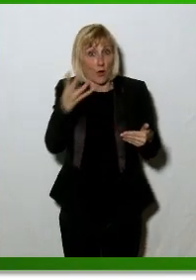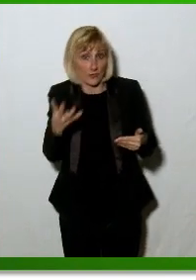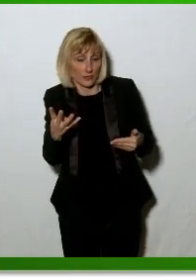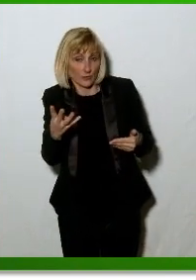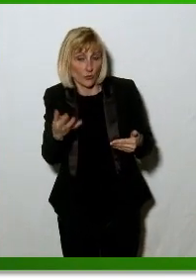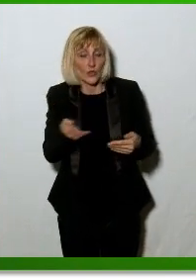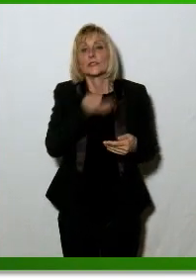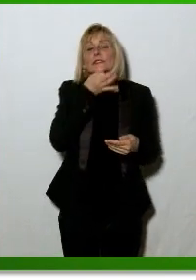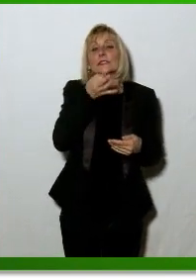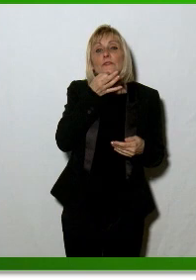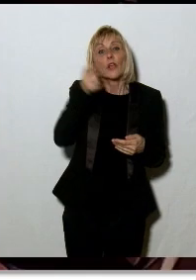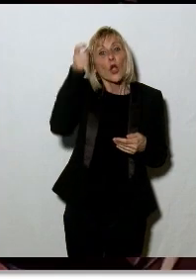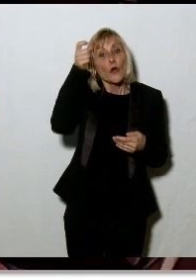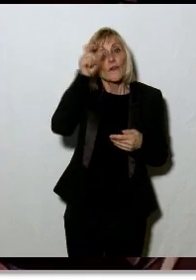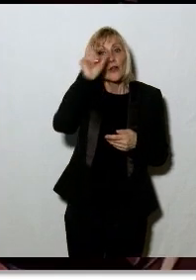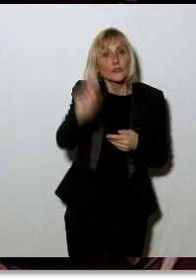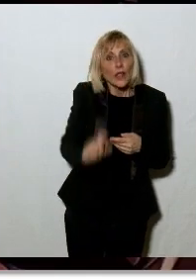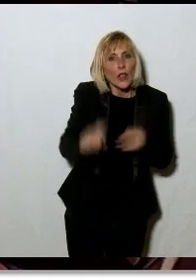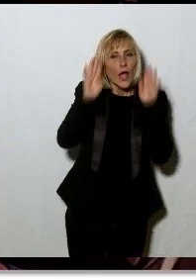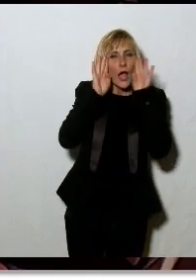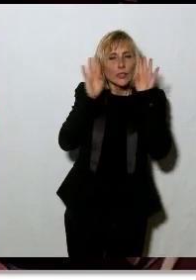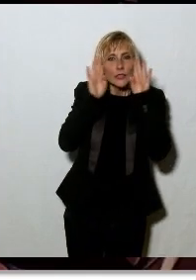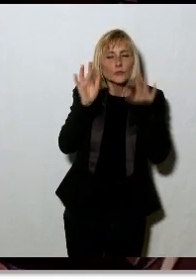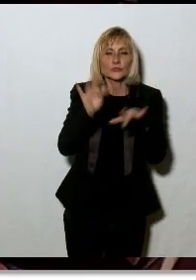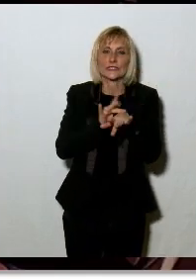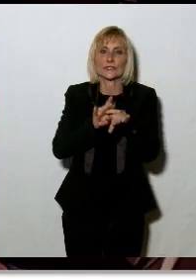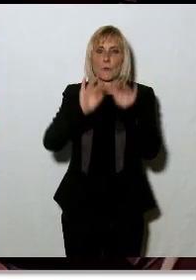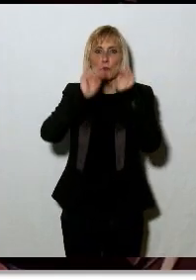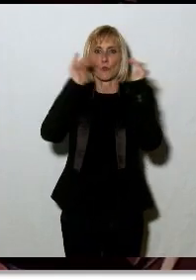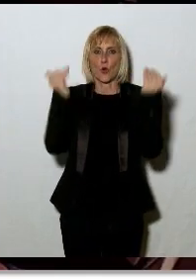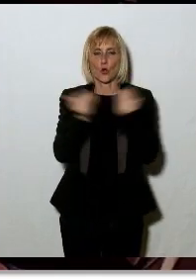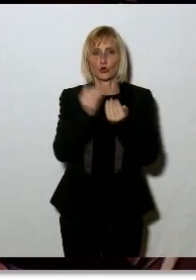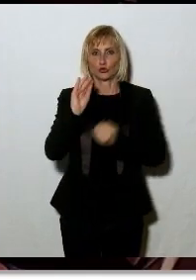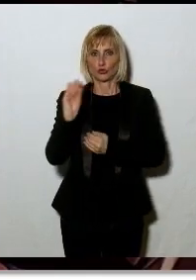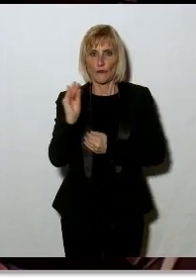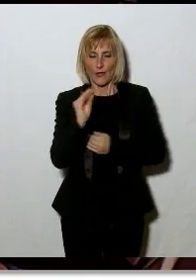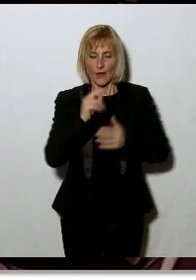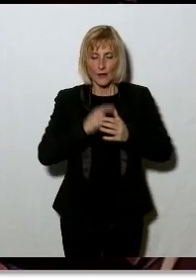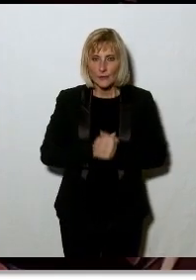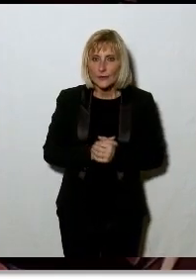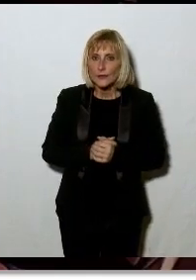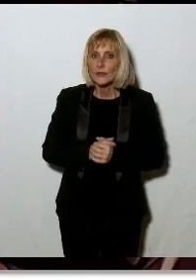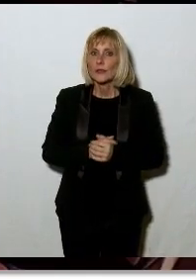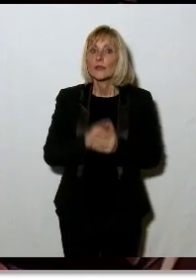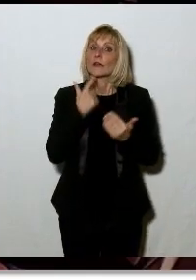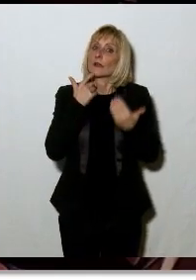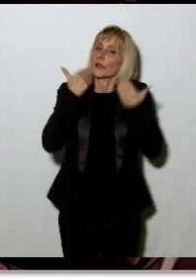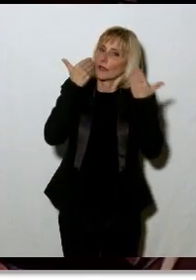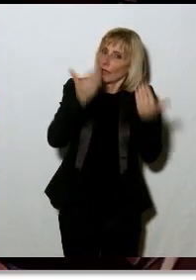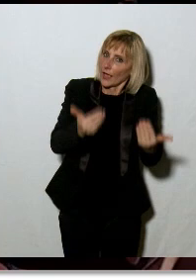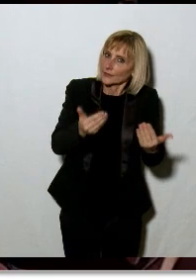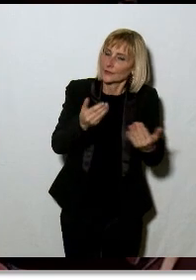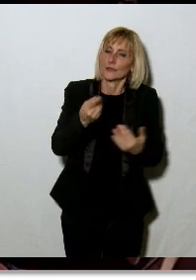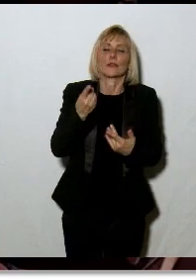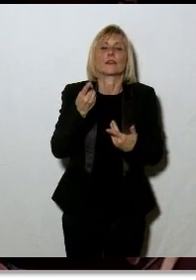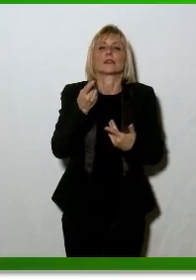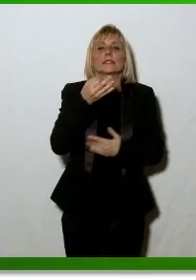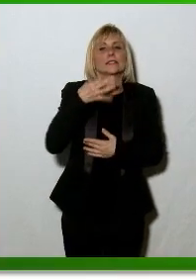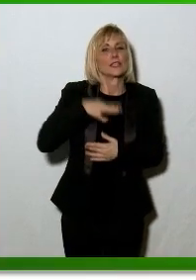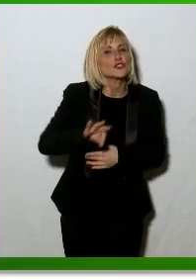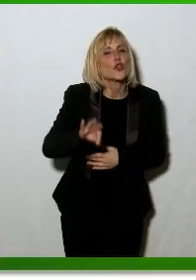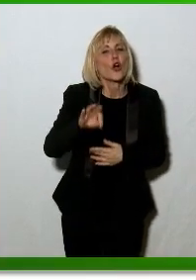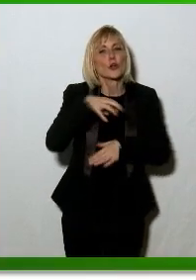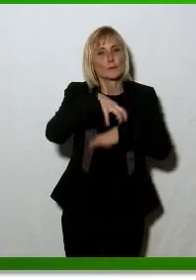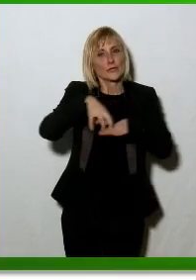governo italiano è sempre più attento e sensibile al mondo giovanile e anche di questo vi siamo grati signor ministro